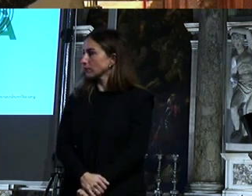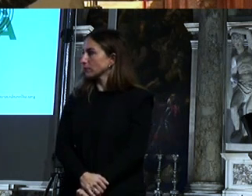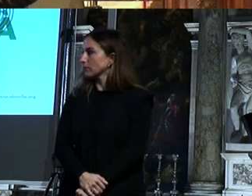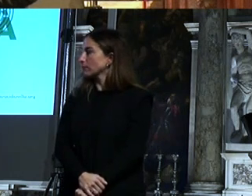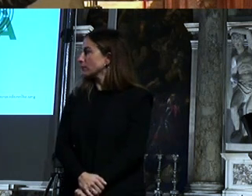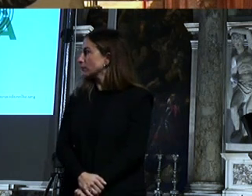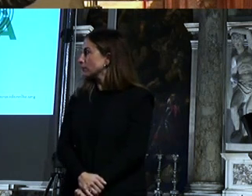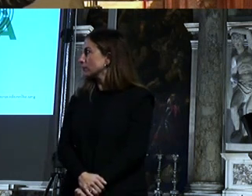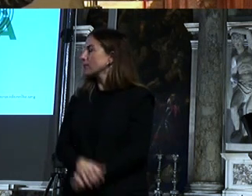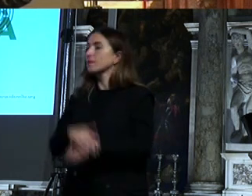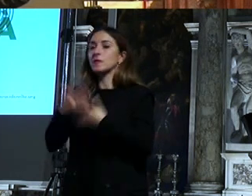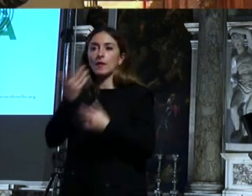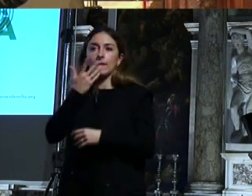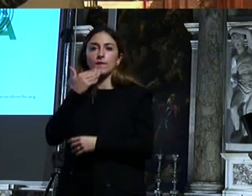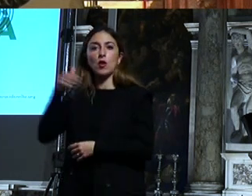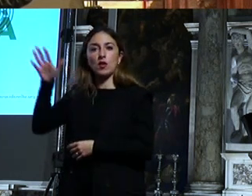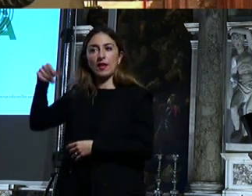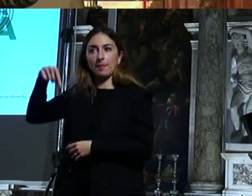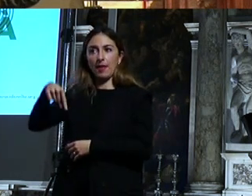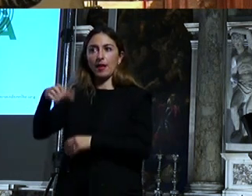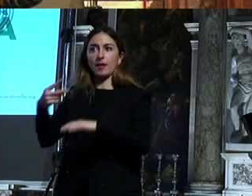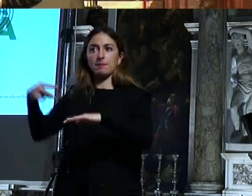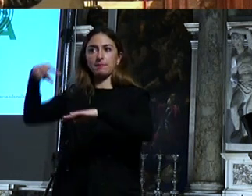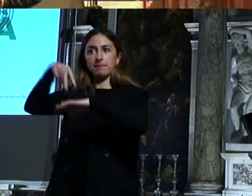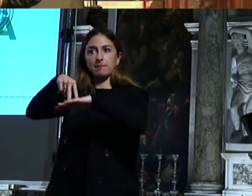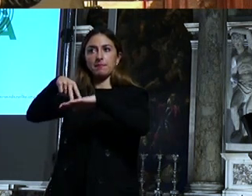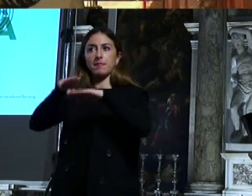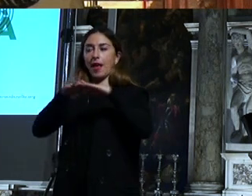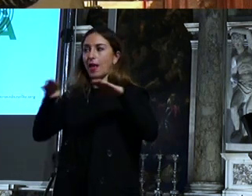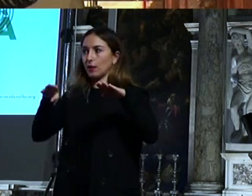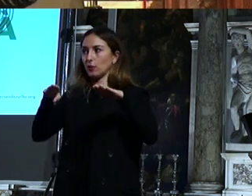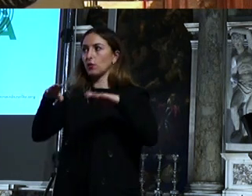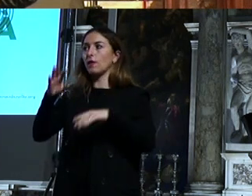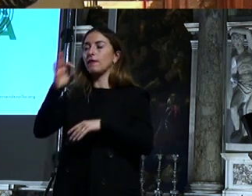E dunque volevo chiamare qui sul palco